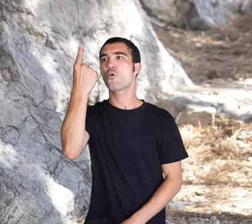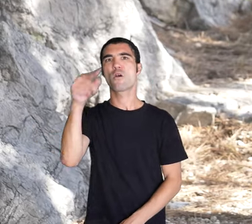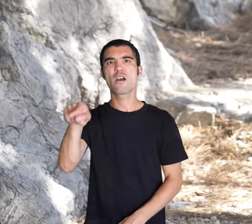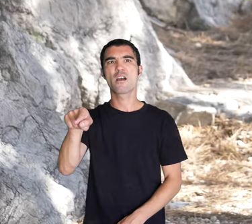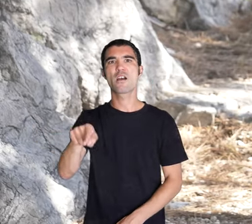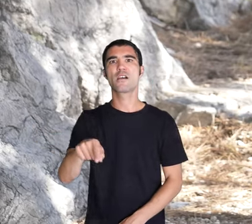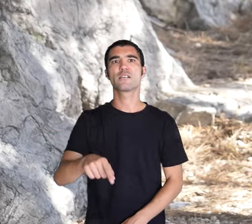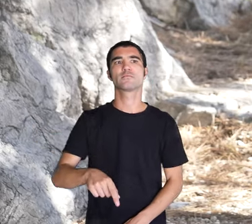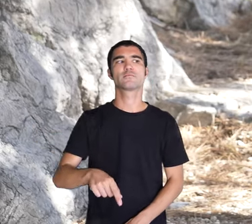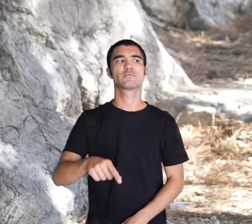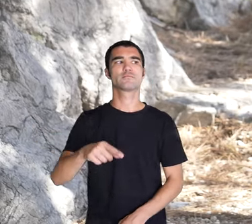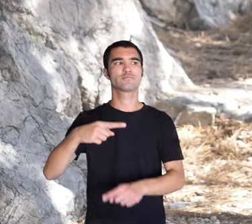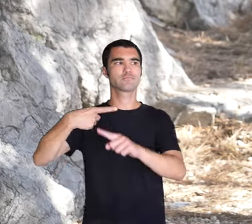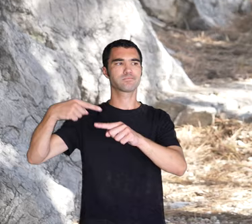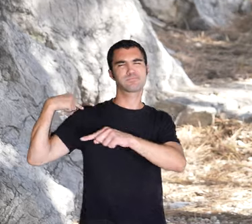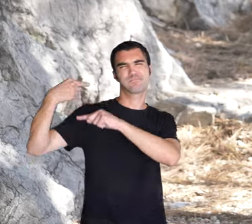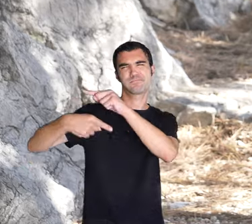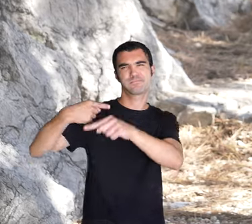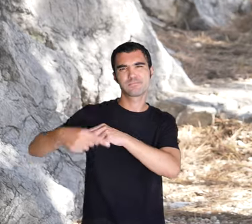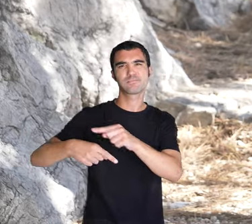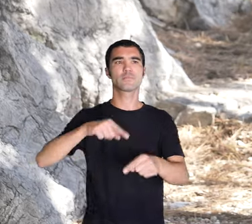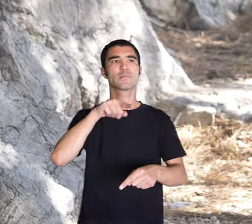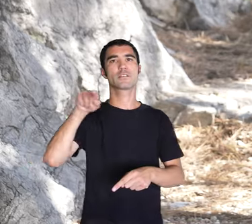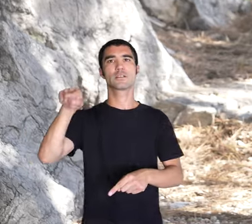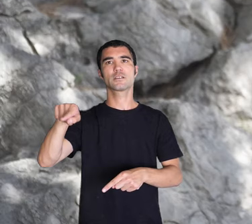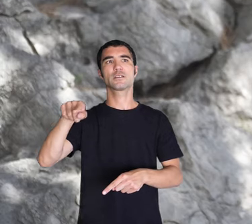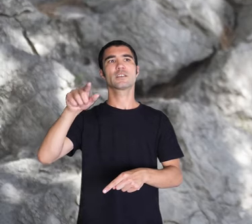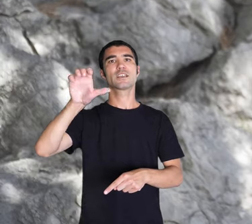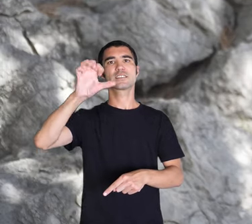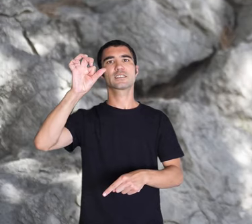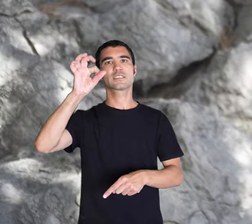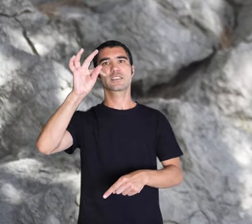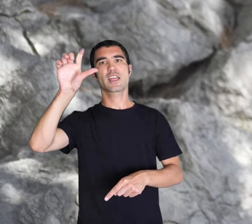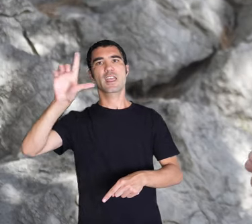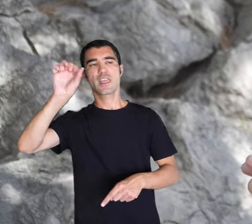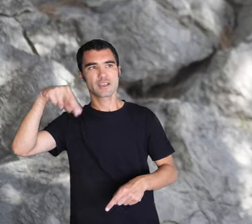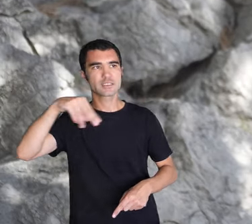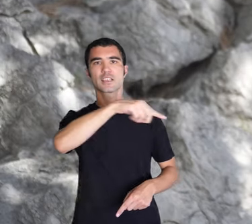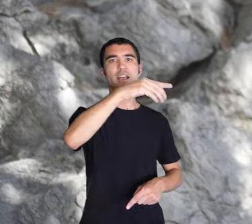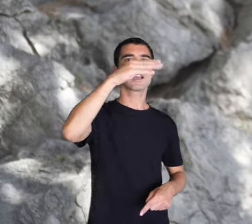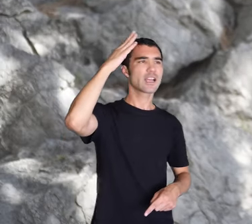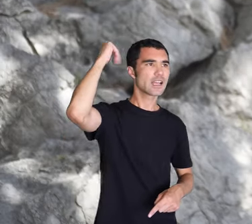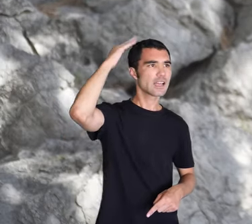són d'anencs, l'altre que és espoladerí, els altres de soia,